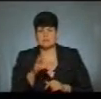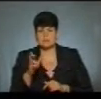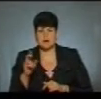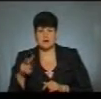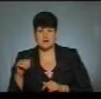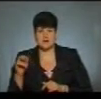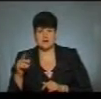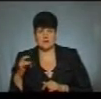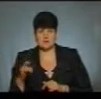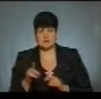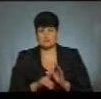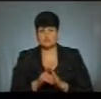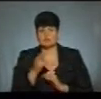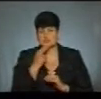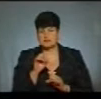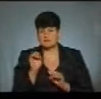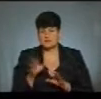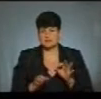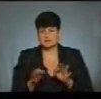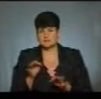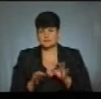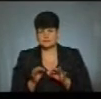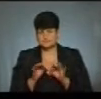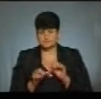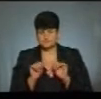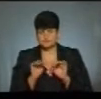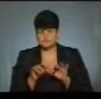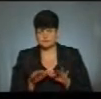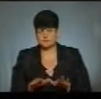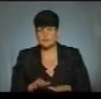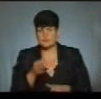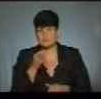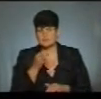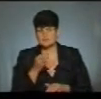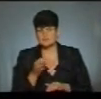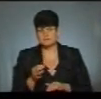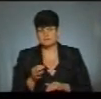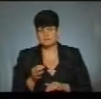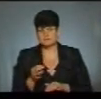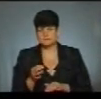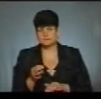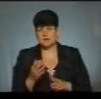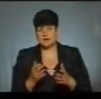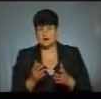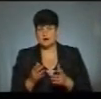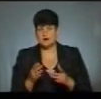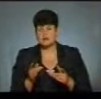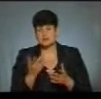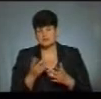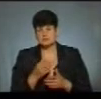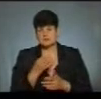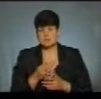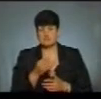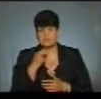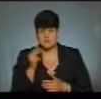справу передали до Тернопільського міськрайонного суду, повідомила прес-секретар прокурора області Леся Горецька. Якщо доведуть провину водійки